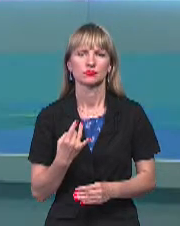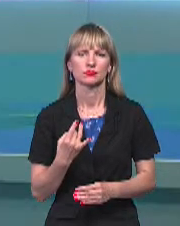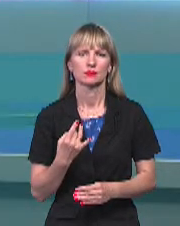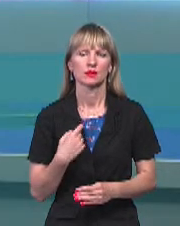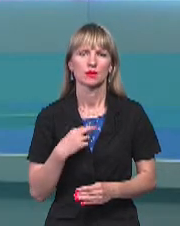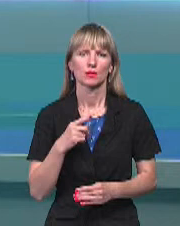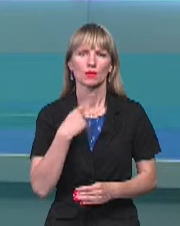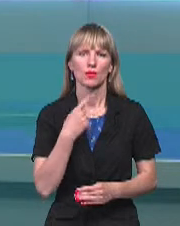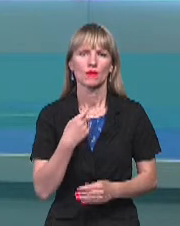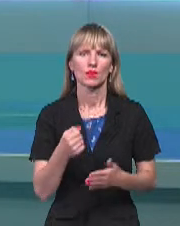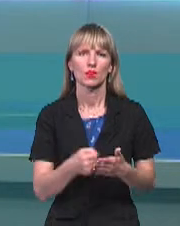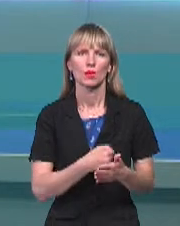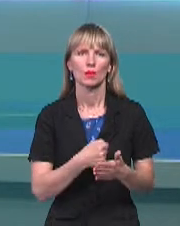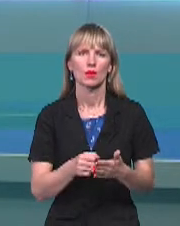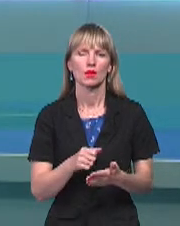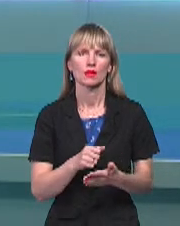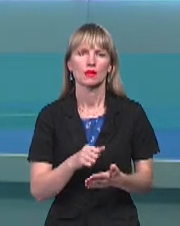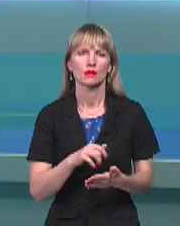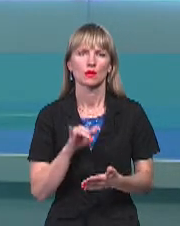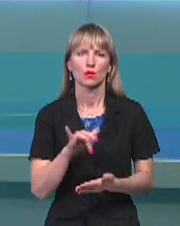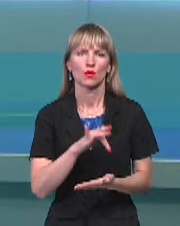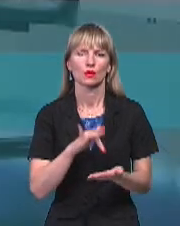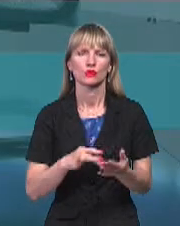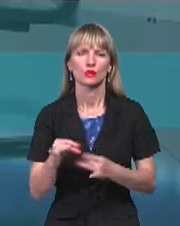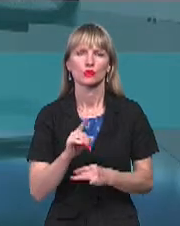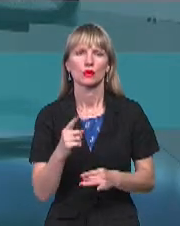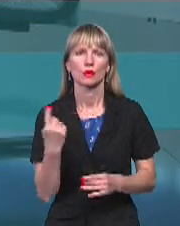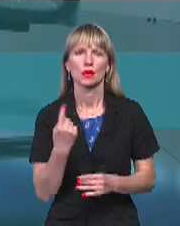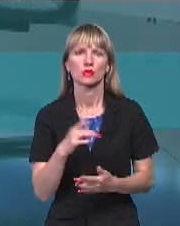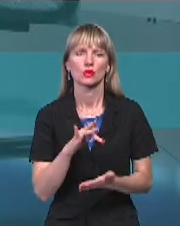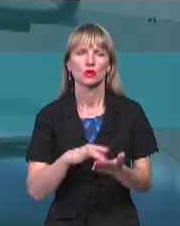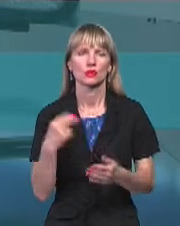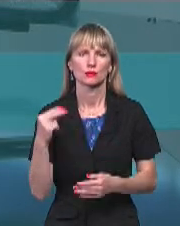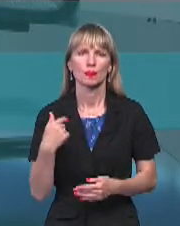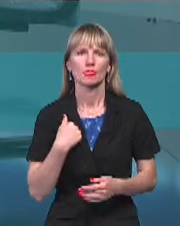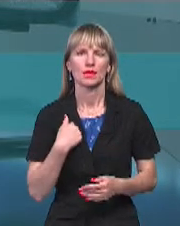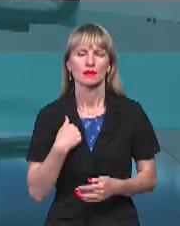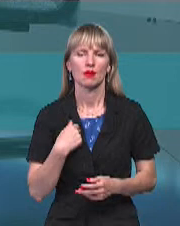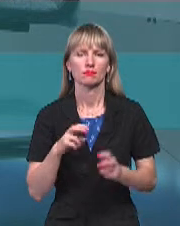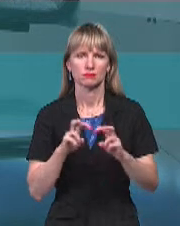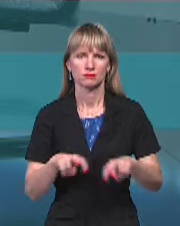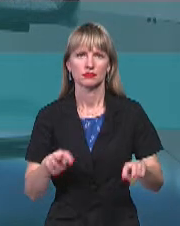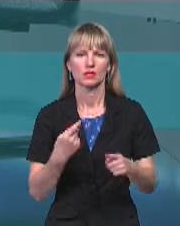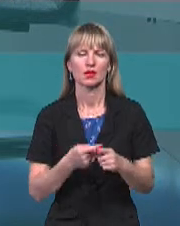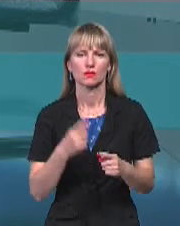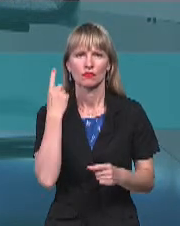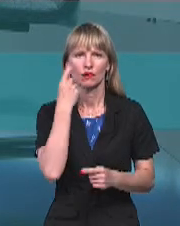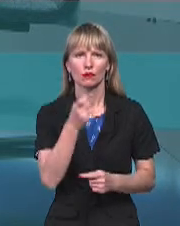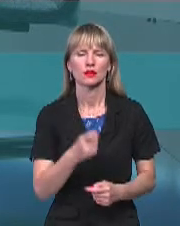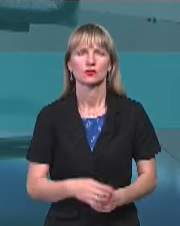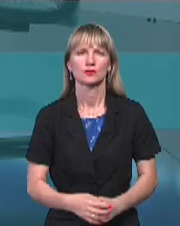як би мовити, добили міську раду. А звідки у вас така інформація, що саме перше місто Запоріжжя почало? Тому що я ж моніторю цю інформацію.